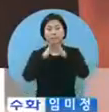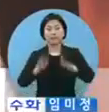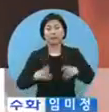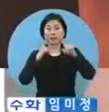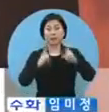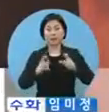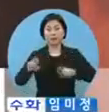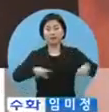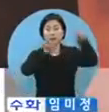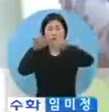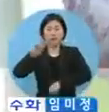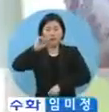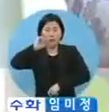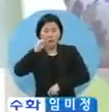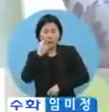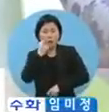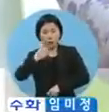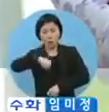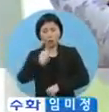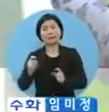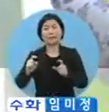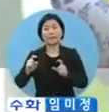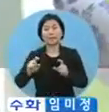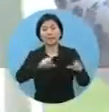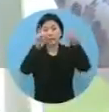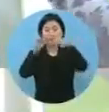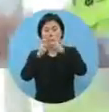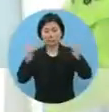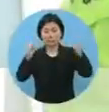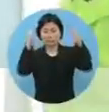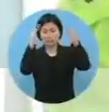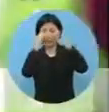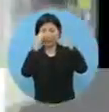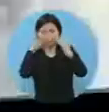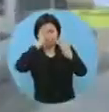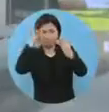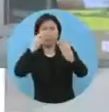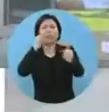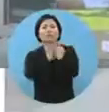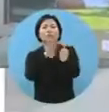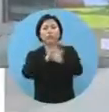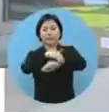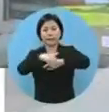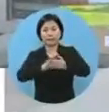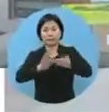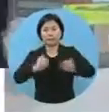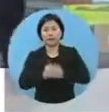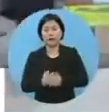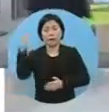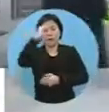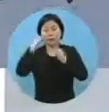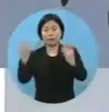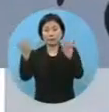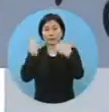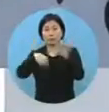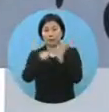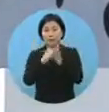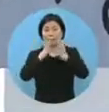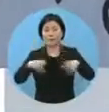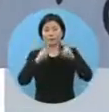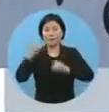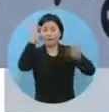전라남도가 생활의 어려움을 겪고 있는 홀로 사는 1인 가구를 발굴해 지원합니다. 관광객 유치를 위해 전라남도가